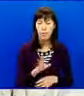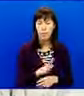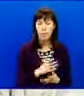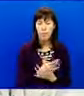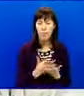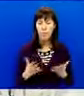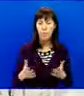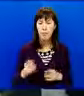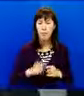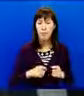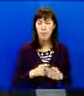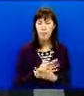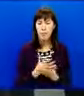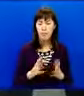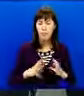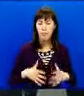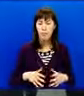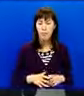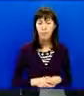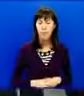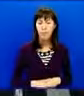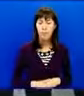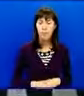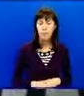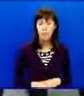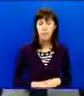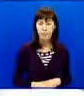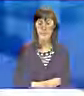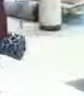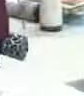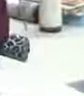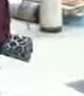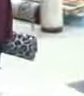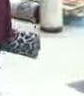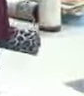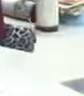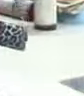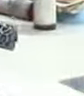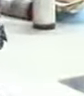производителем ковров и ковровых изделий в мире. Динар Мусаева, Бахат Баляров, Онтустык, Акпарат.